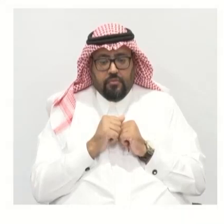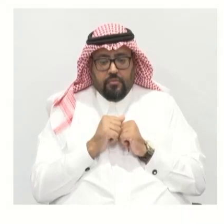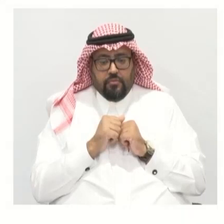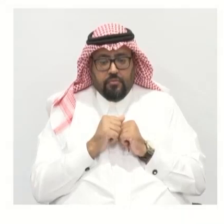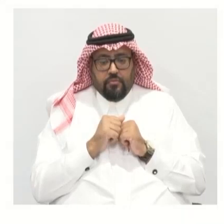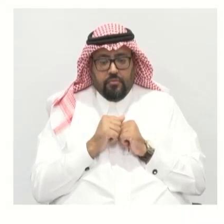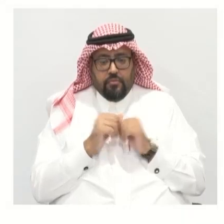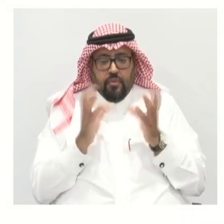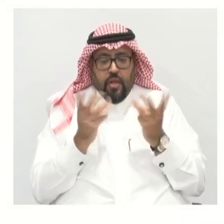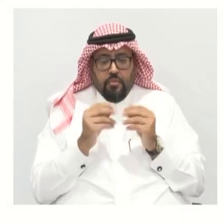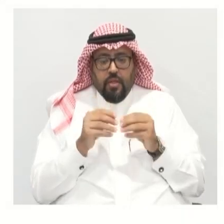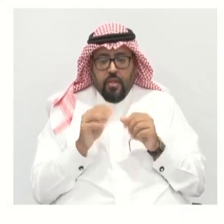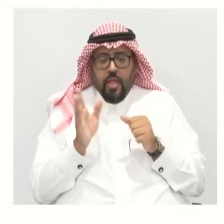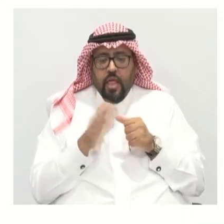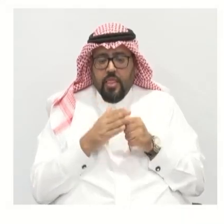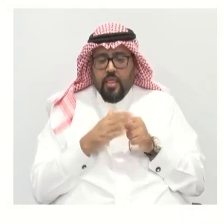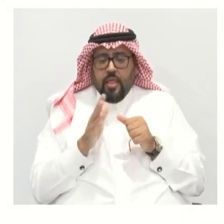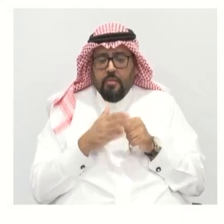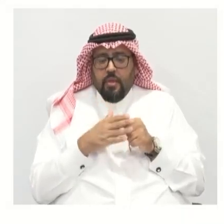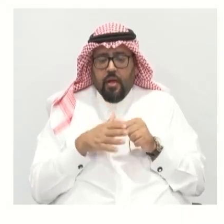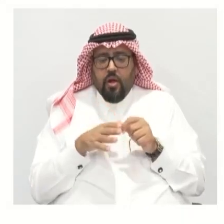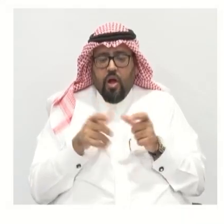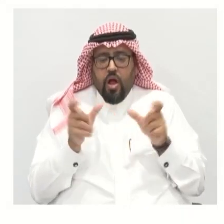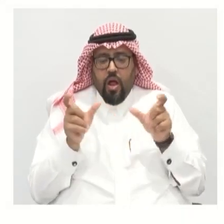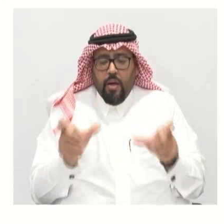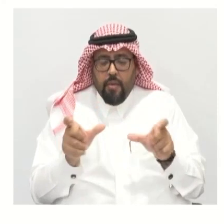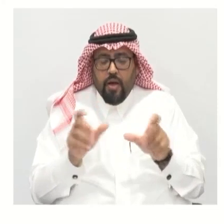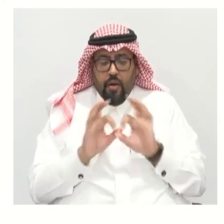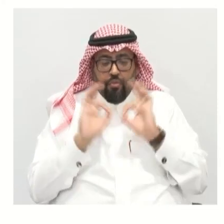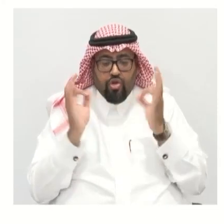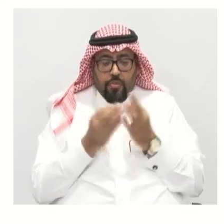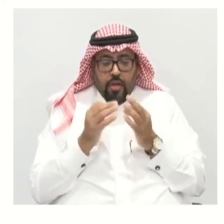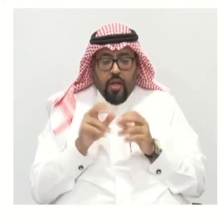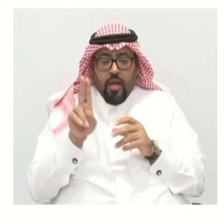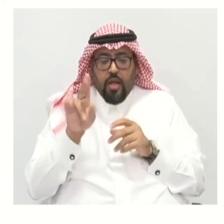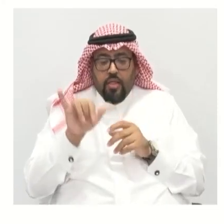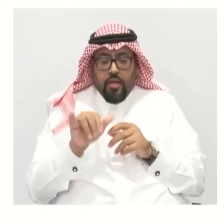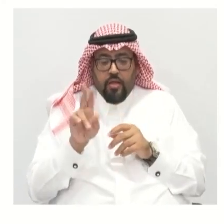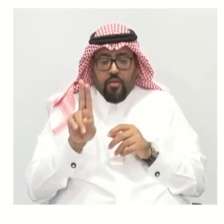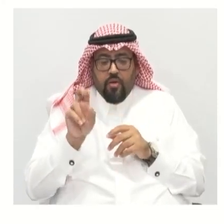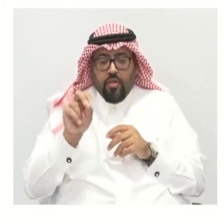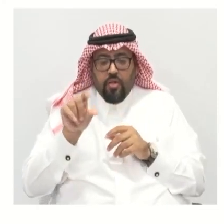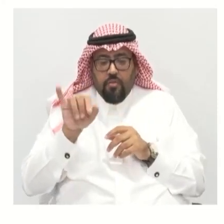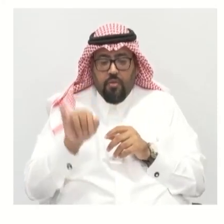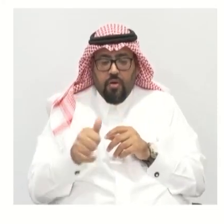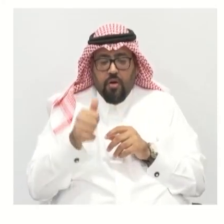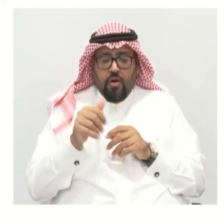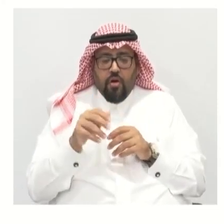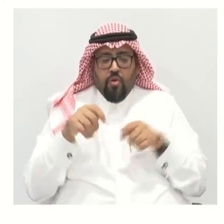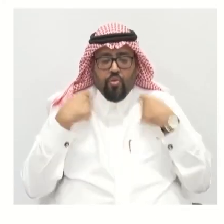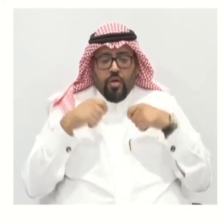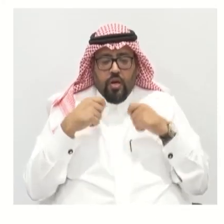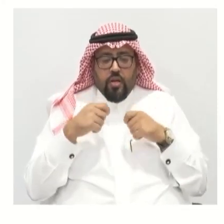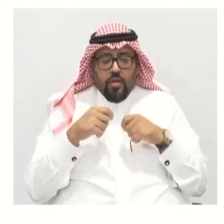فيكم عدد او عددي الخدمات الحمايه الاجتماعيه التي تقدمها وزاره الموارد